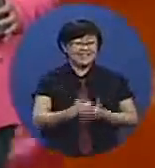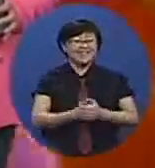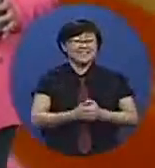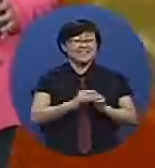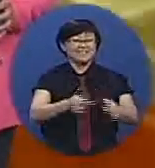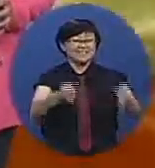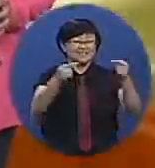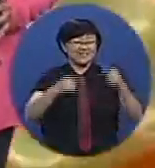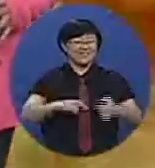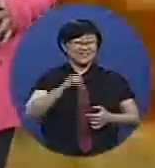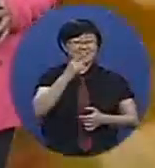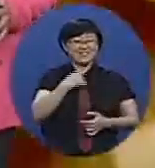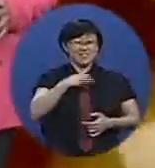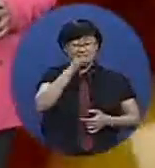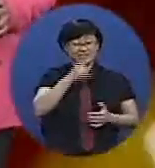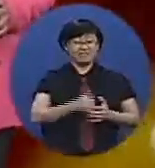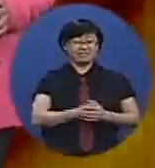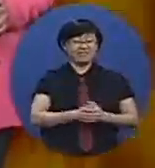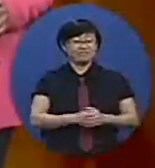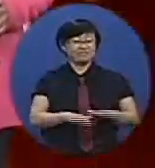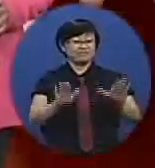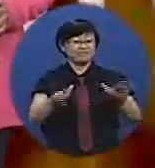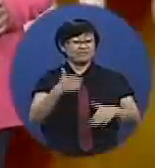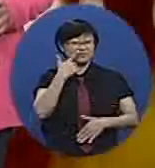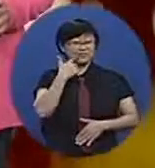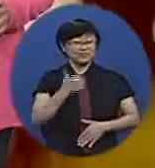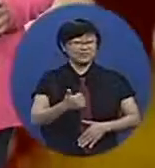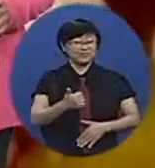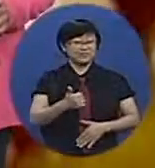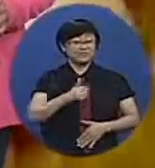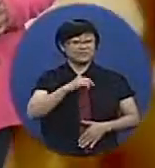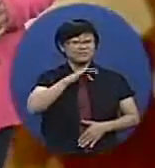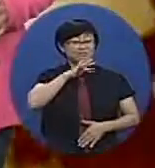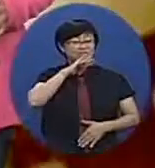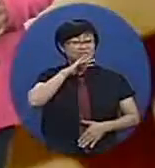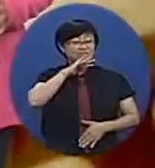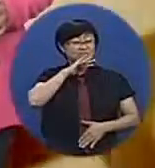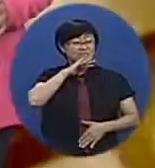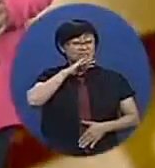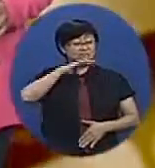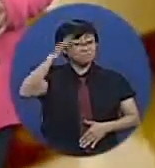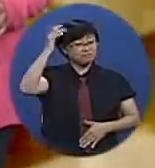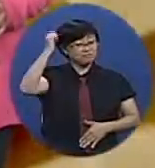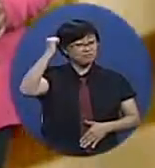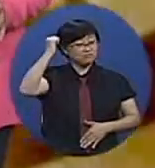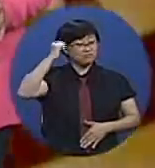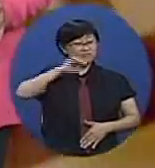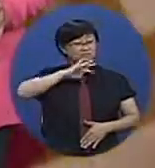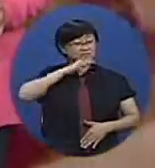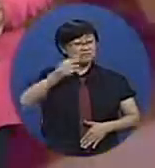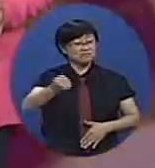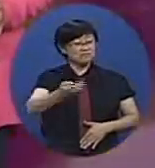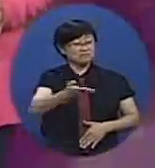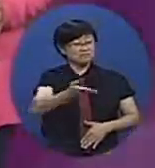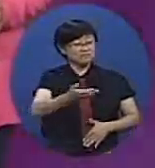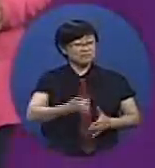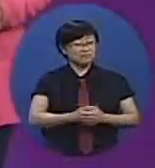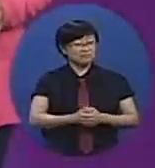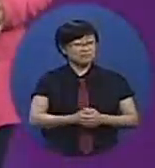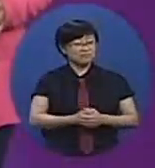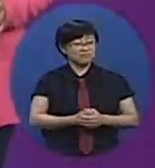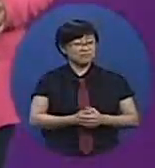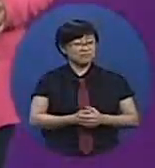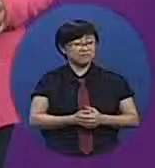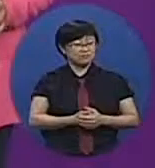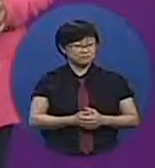불렀지요. 아이고 아, 예. 그러셨군요. 우리 아버님 연세도 그때 기억으로는 연세 좀 있으셨는데.